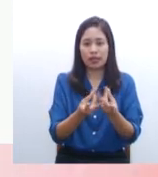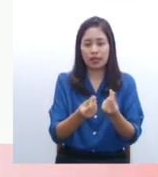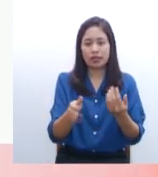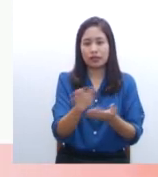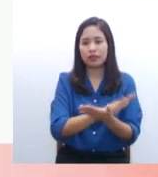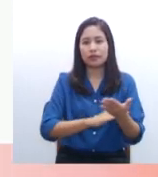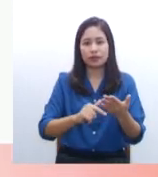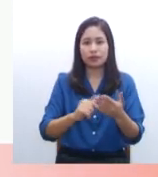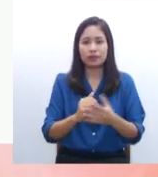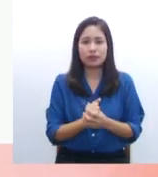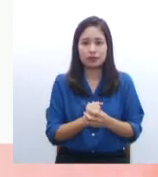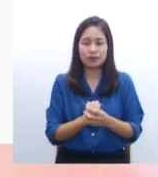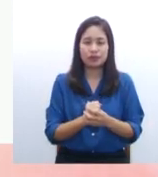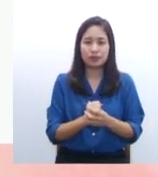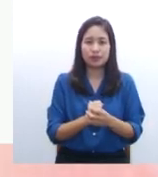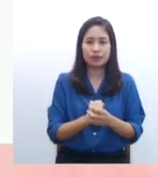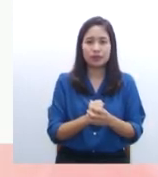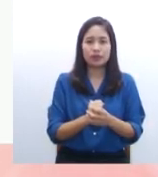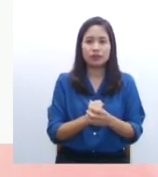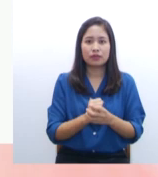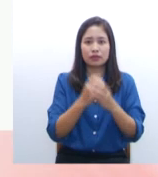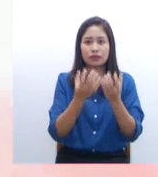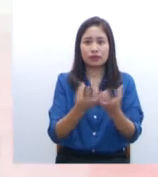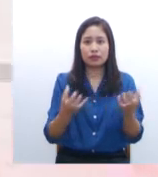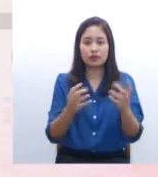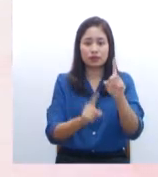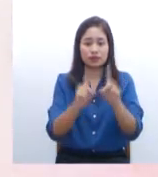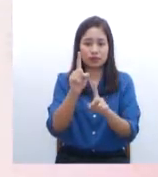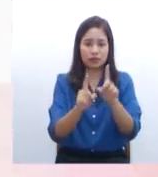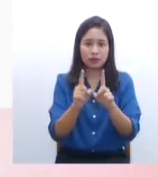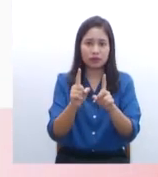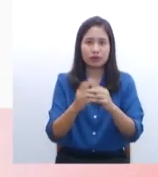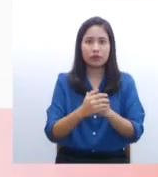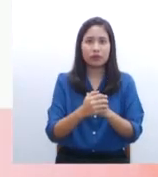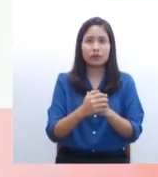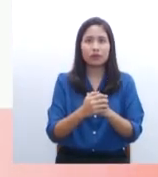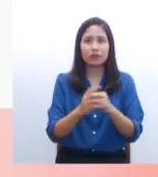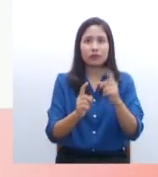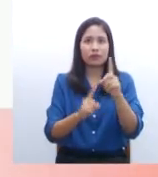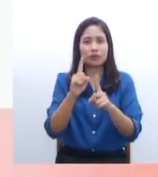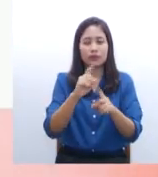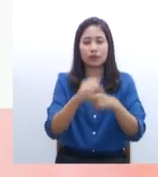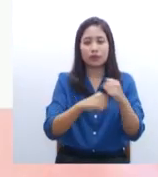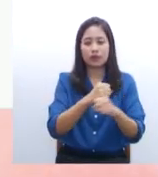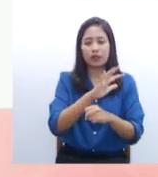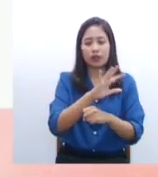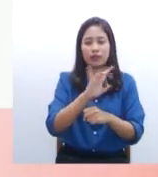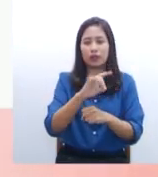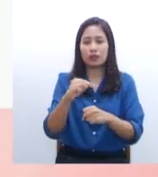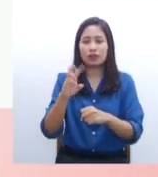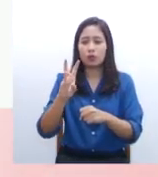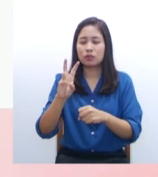ครับต่อไปนะครับจะเป็นผลการประเมินนะครับตั้งแต่ปี58ที่เราได้ดำเนินการมานะครับจะเห็นว่าแนวโน้มของการ